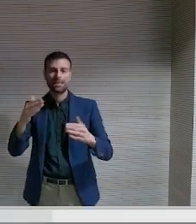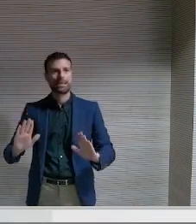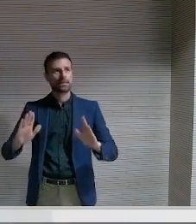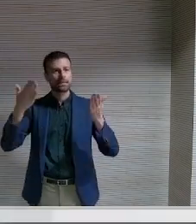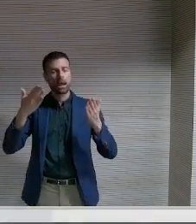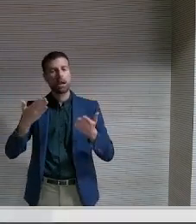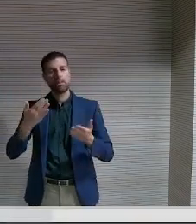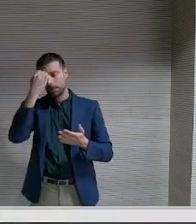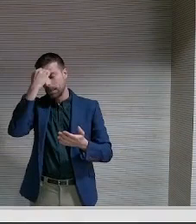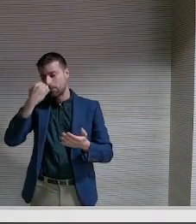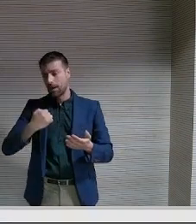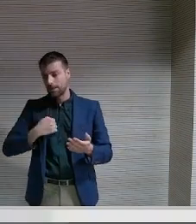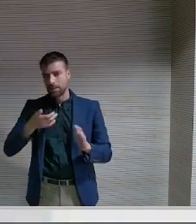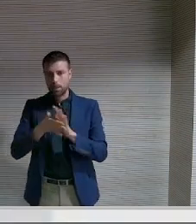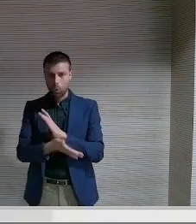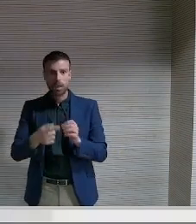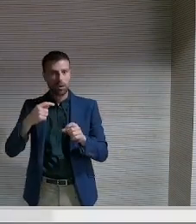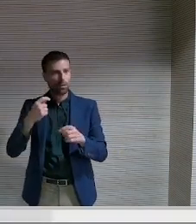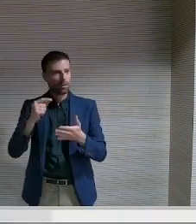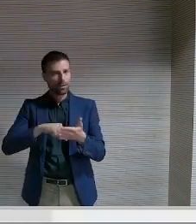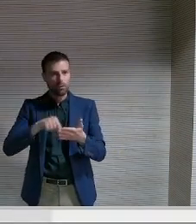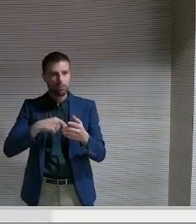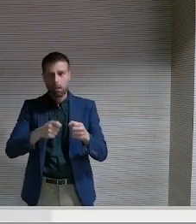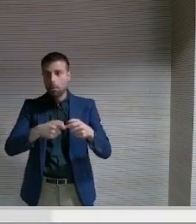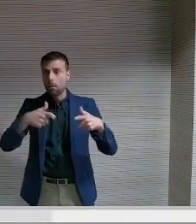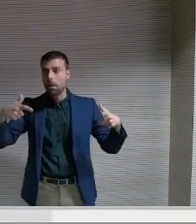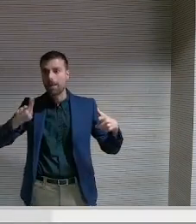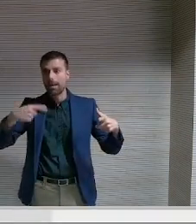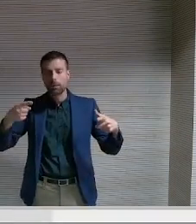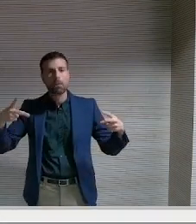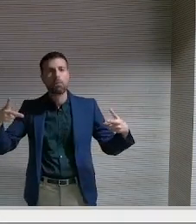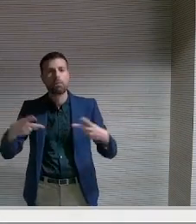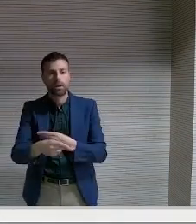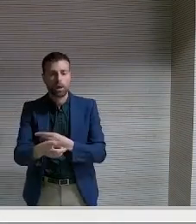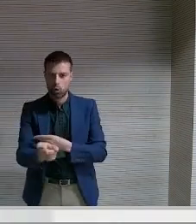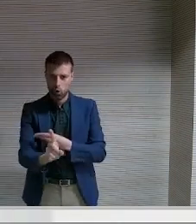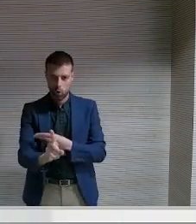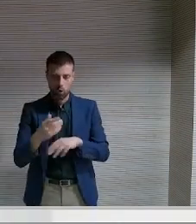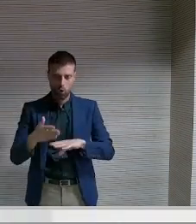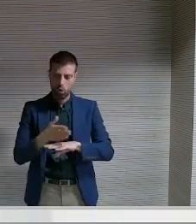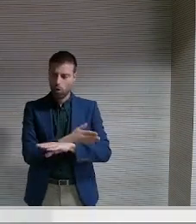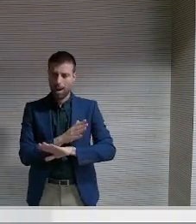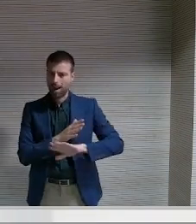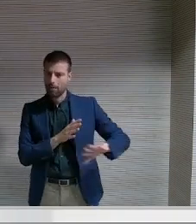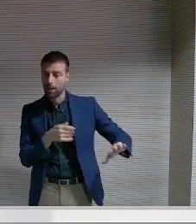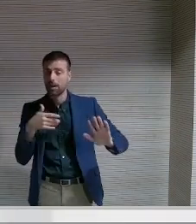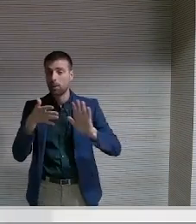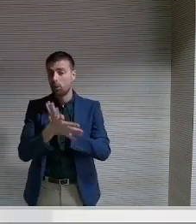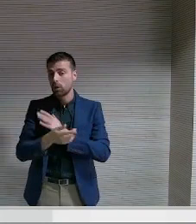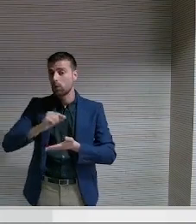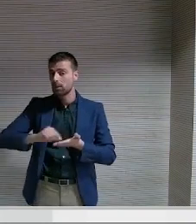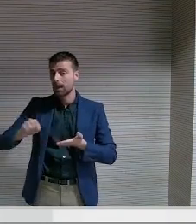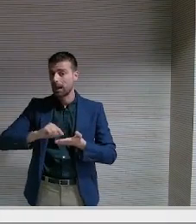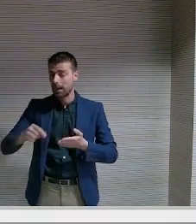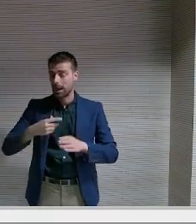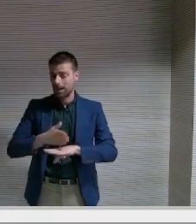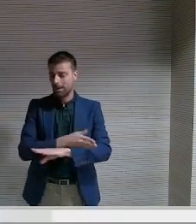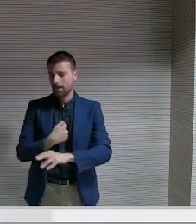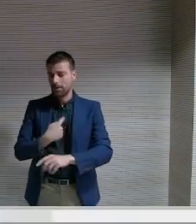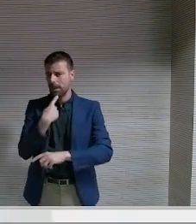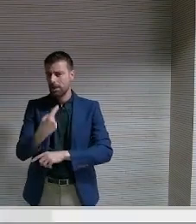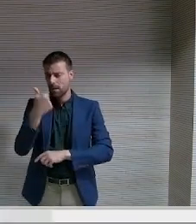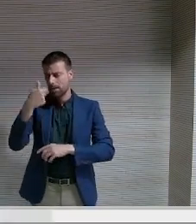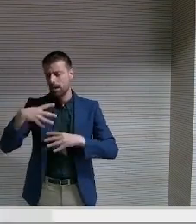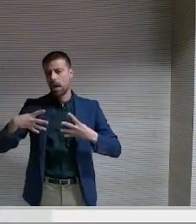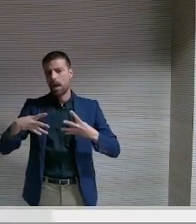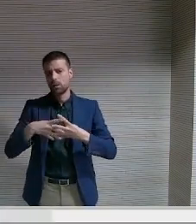fet de que Setmana Santa hagi caigut aquest mes, sinó que hi ha, com deia el secretari, un component molt més estructural. En tot